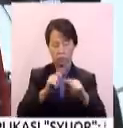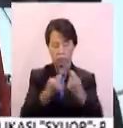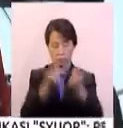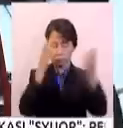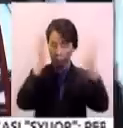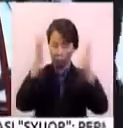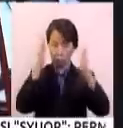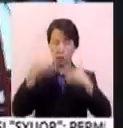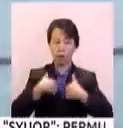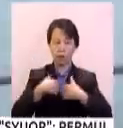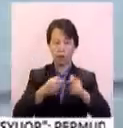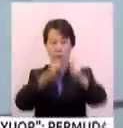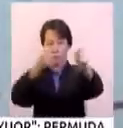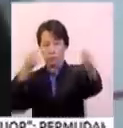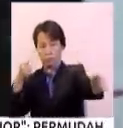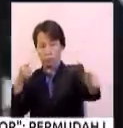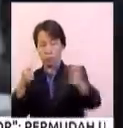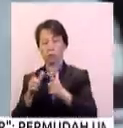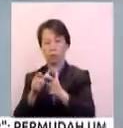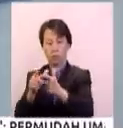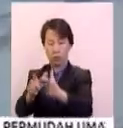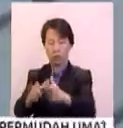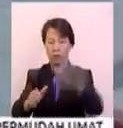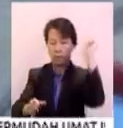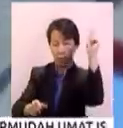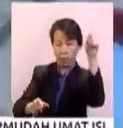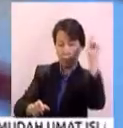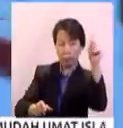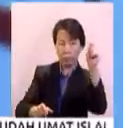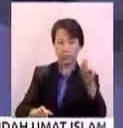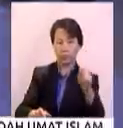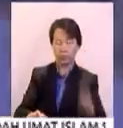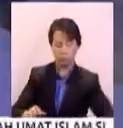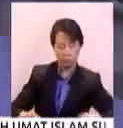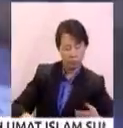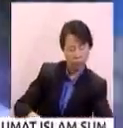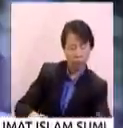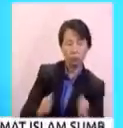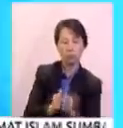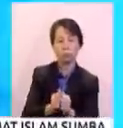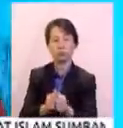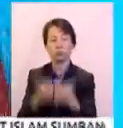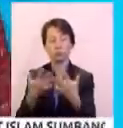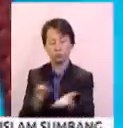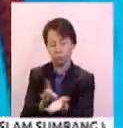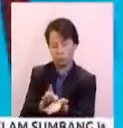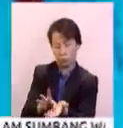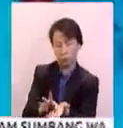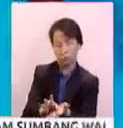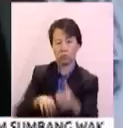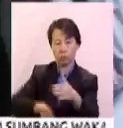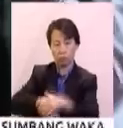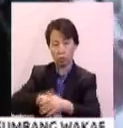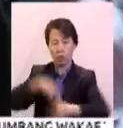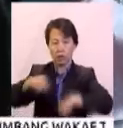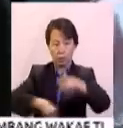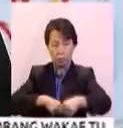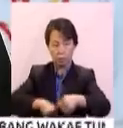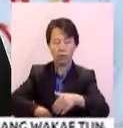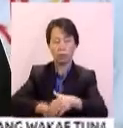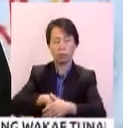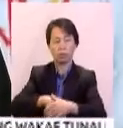Malaysia adalah memanah, olahraga, badminton, bosia, catur, bola sepak sipi, berbasikal, bola